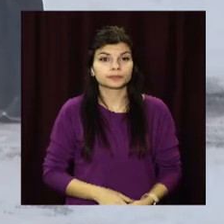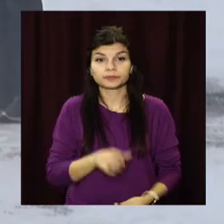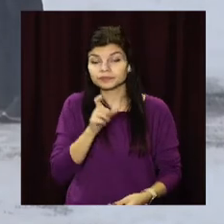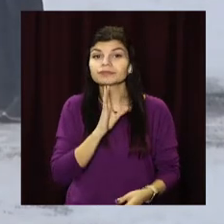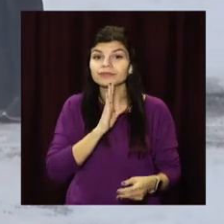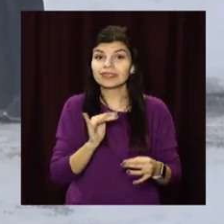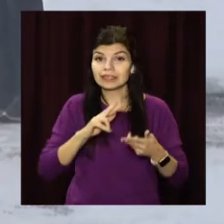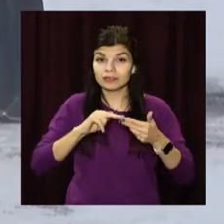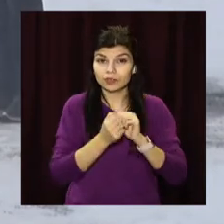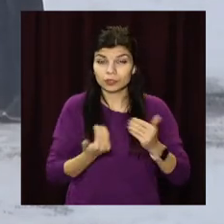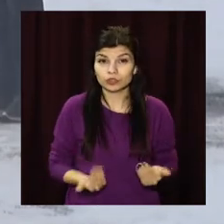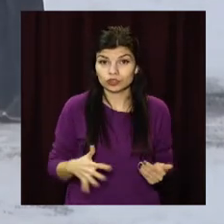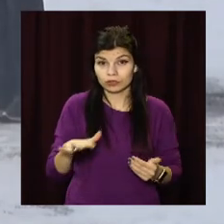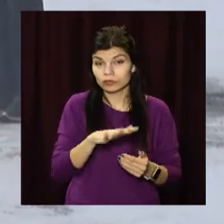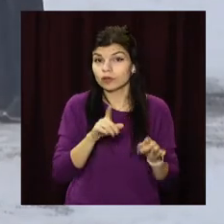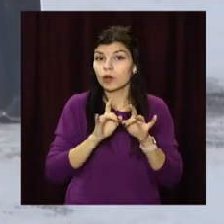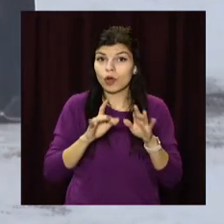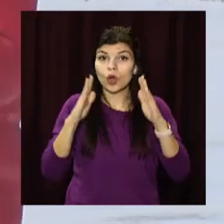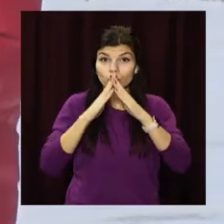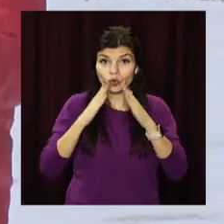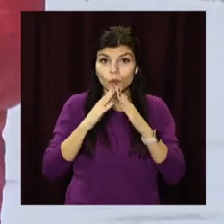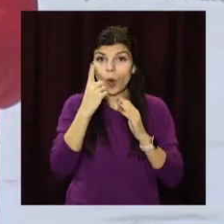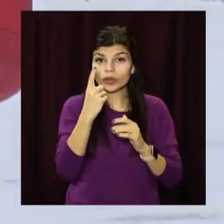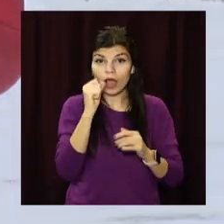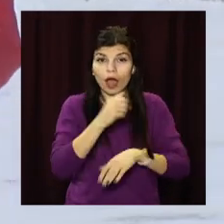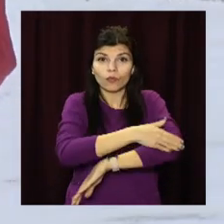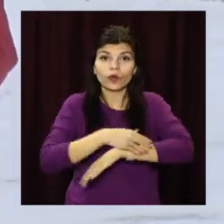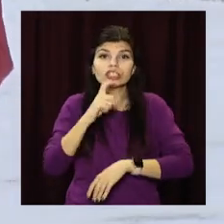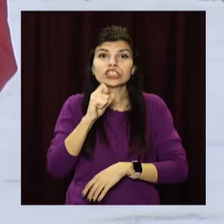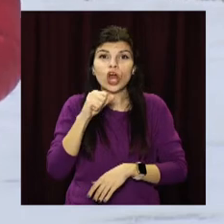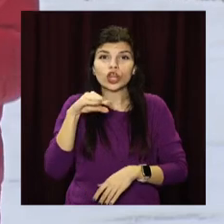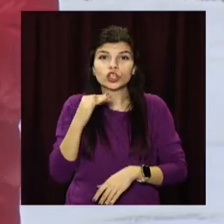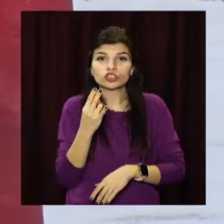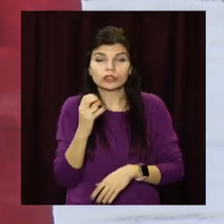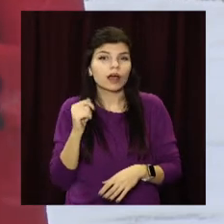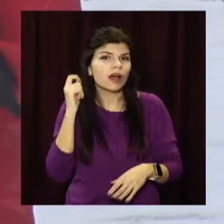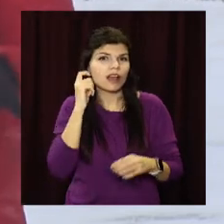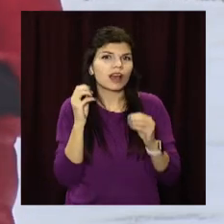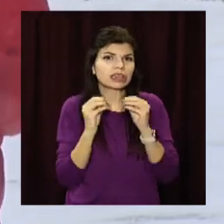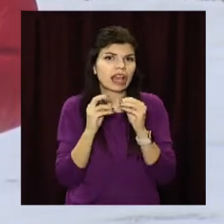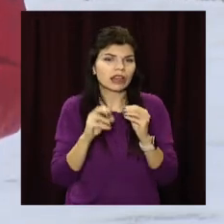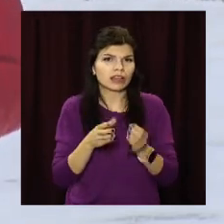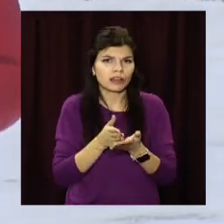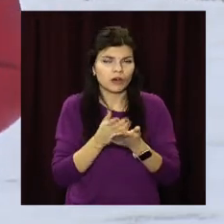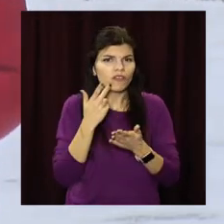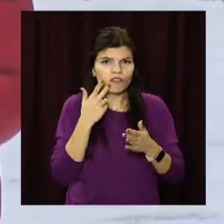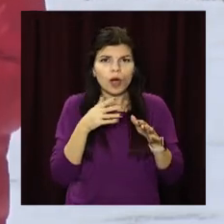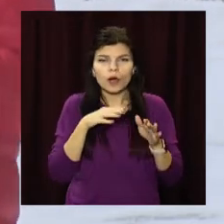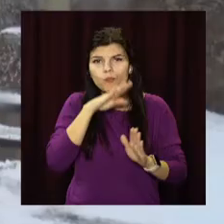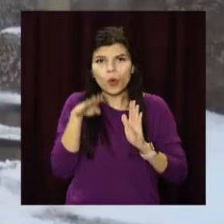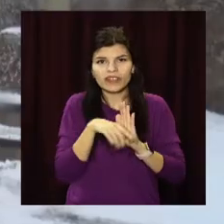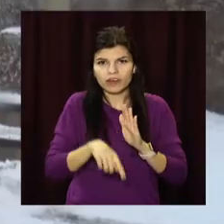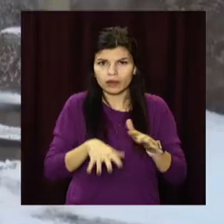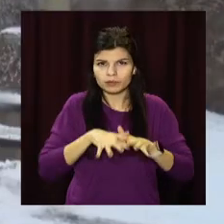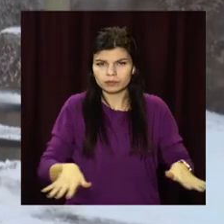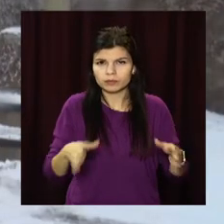Кам'янчанка Наталія Кочедеря розповідає, у будинку 1А по вулиці Затишній років із 10 вода заливала підвал. Сморід стояв